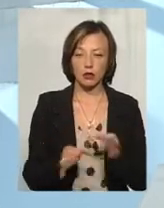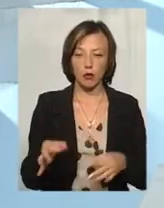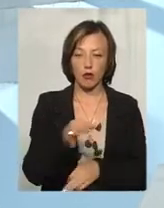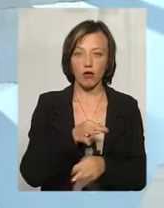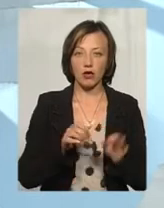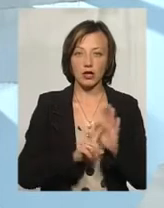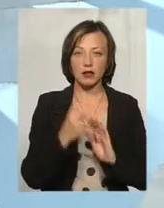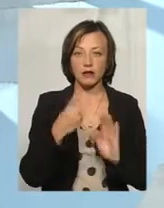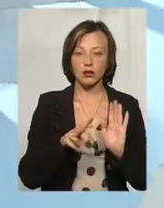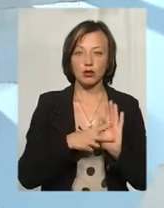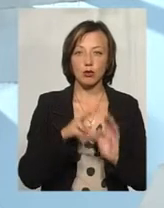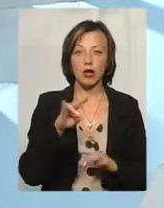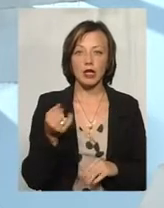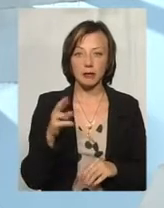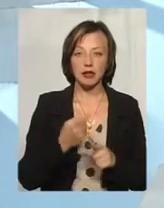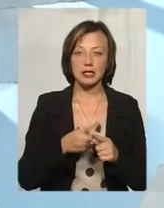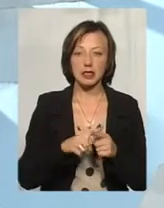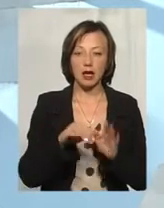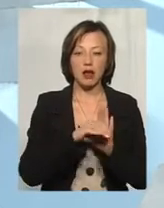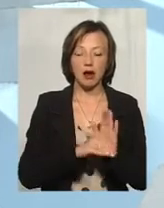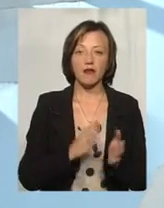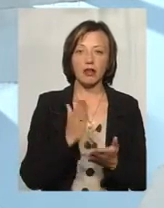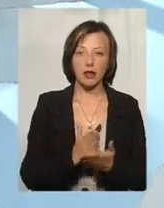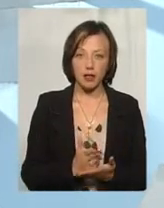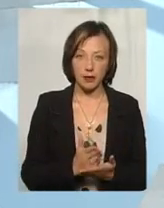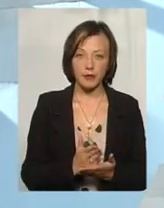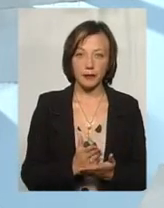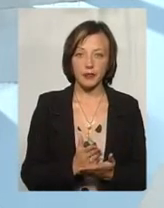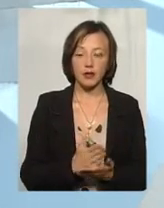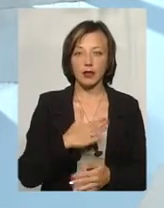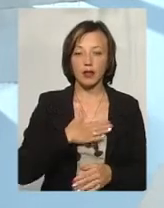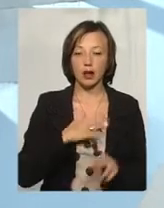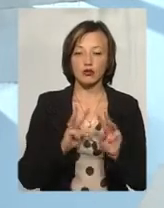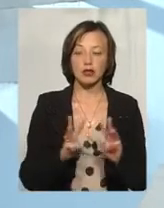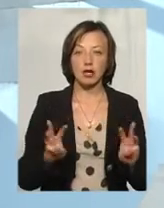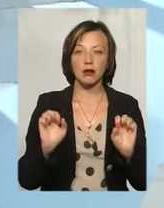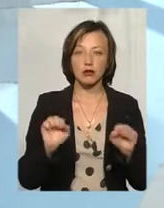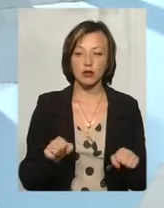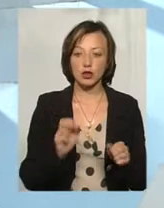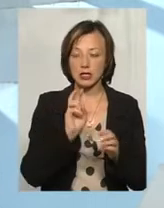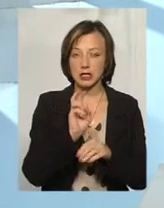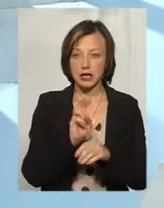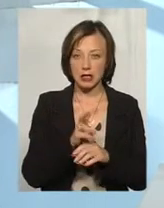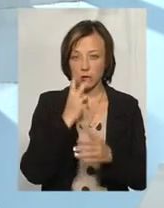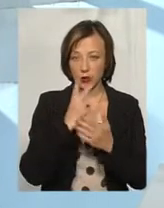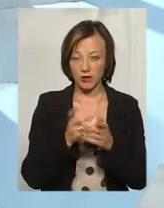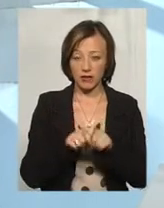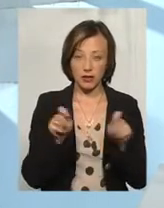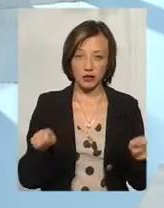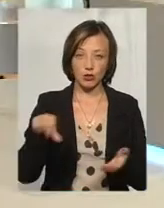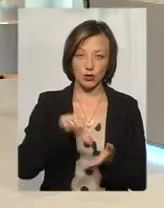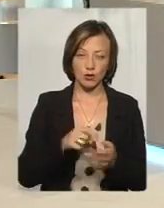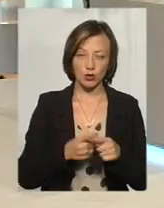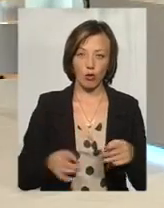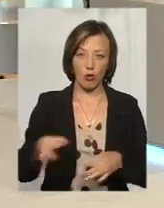з 27 липня. Цей графік є, він на нашому сайті, можна зайти подивитися і прийняти участь в